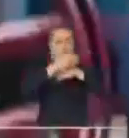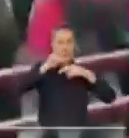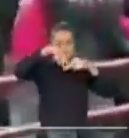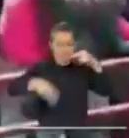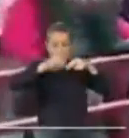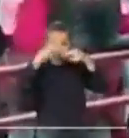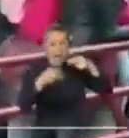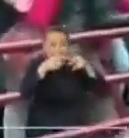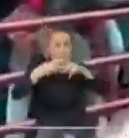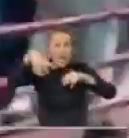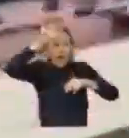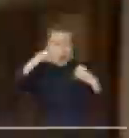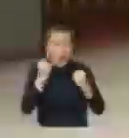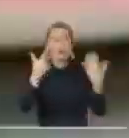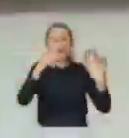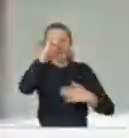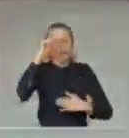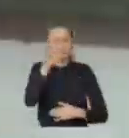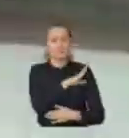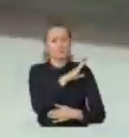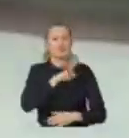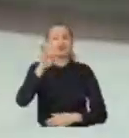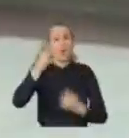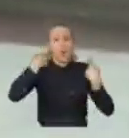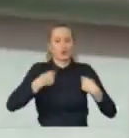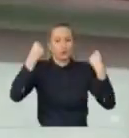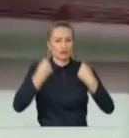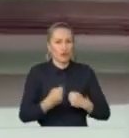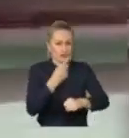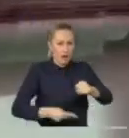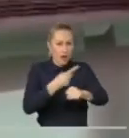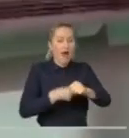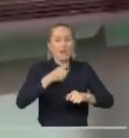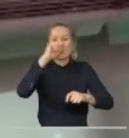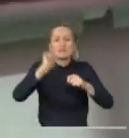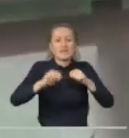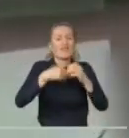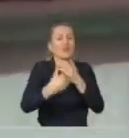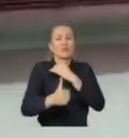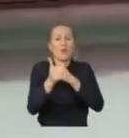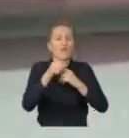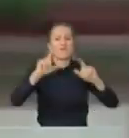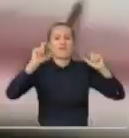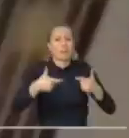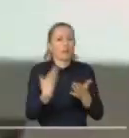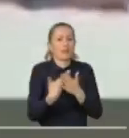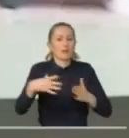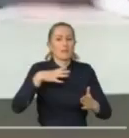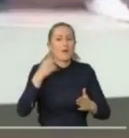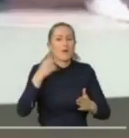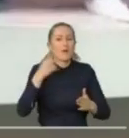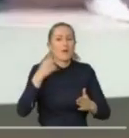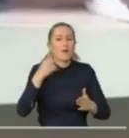z wysokości 4. piętra. 7 osób zginęło, 4 są ciężko ranne. Trwa śledztwo mające wyjaśnić dokładną przyczynę tragicznego wypadku. Wiadomo, że